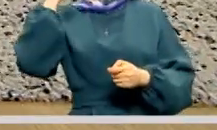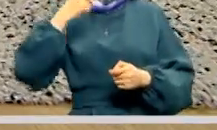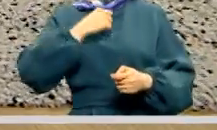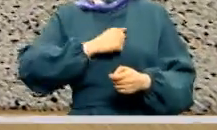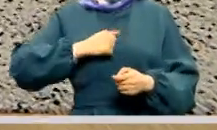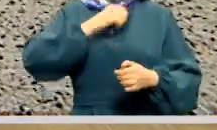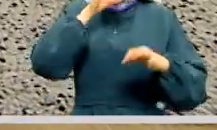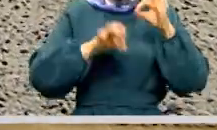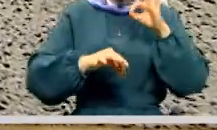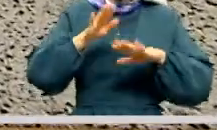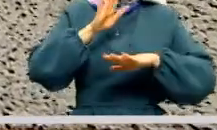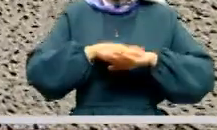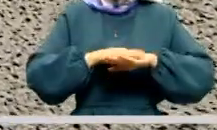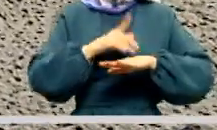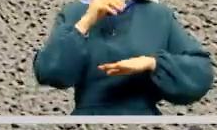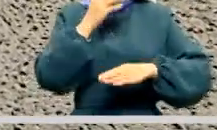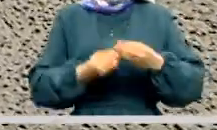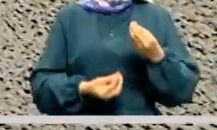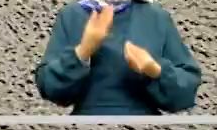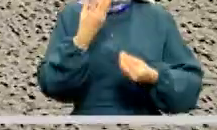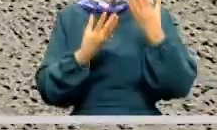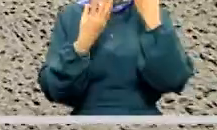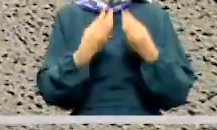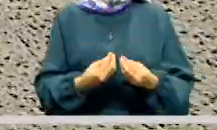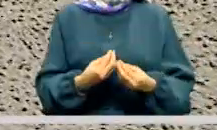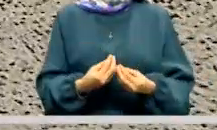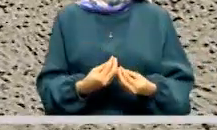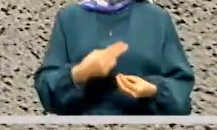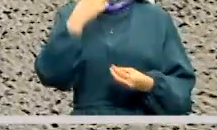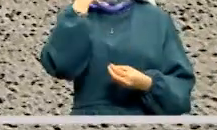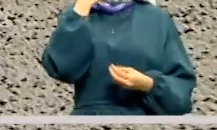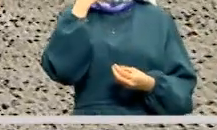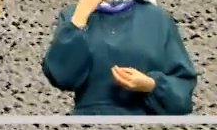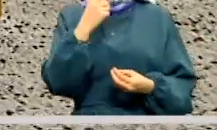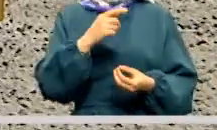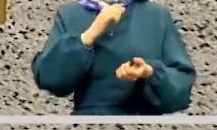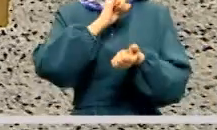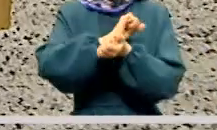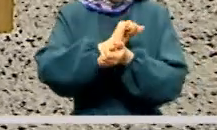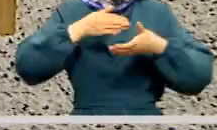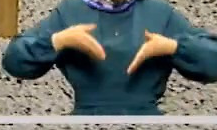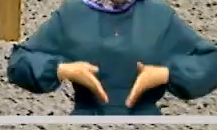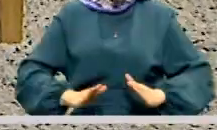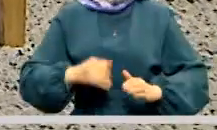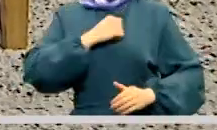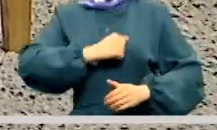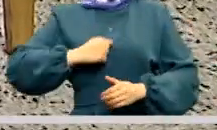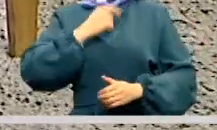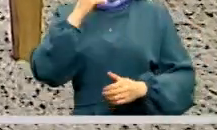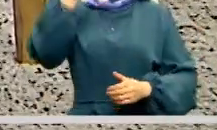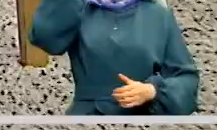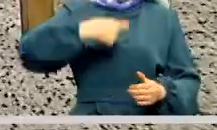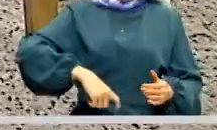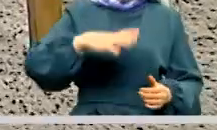kontrol etmek bir insanın fıtraten ya da hani mizaceden alıştığı diyeyim Hani belki öyle bir ailede doğdu ve daha öfkeli bir yapıda